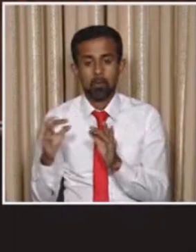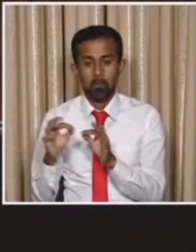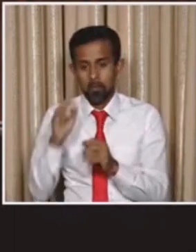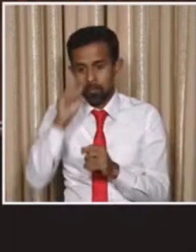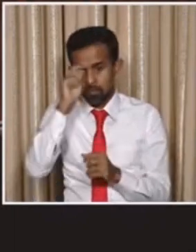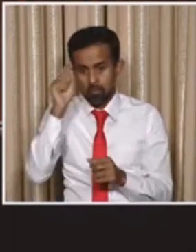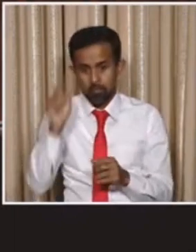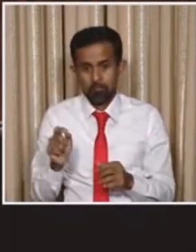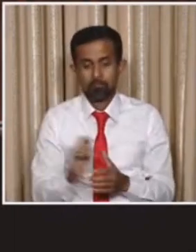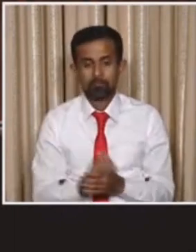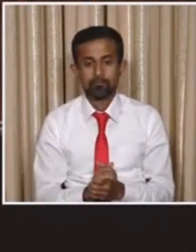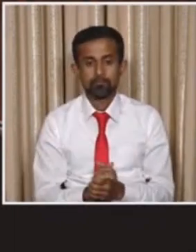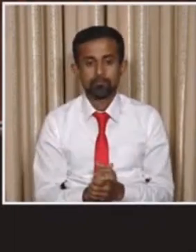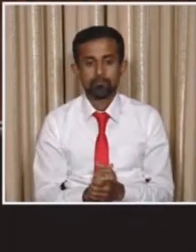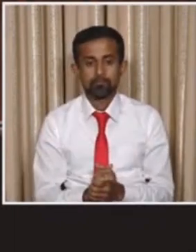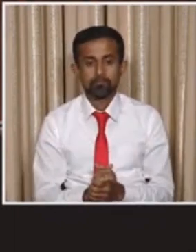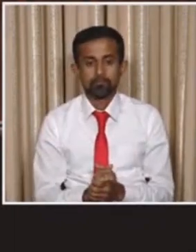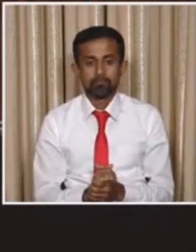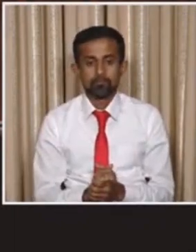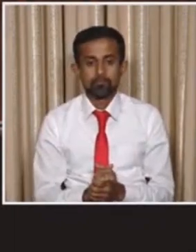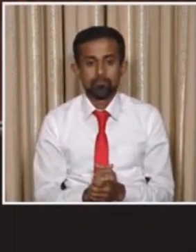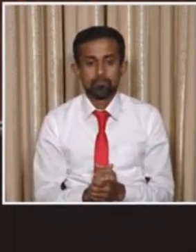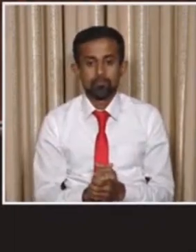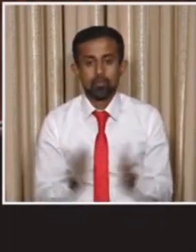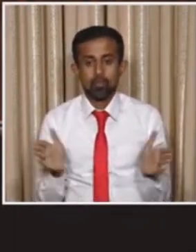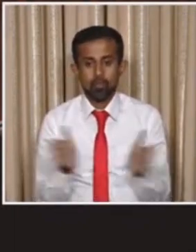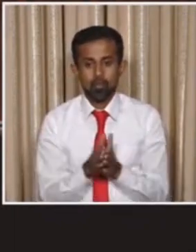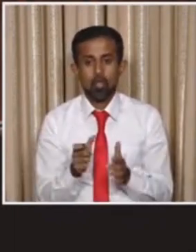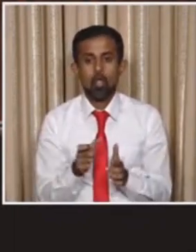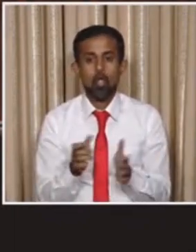මැතිතුමා මෙයාගේ සමන්විත කමිටුව